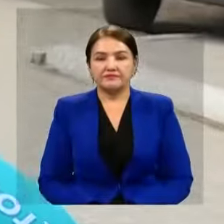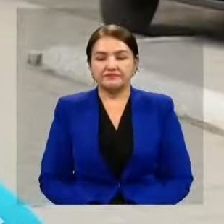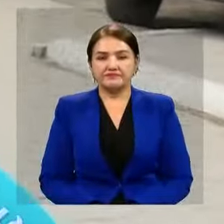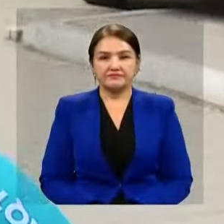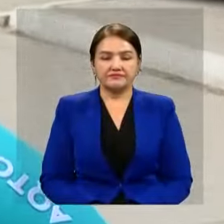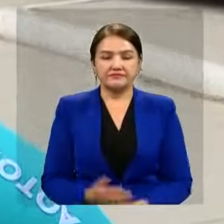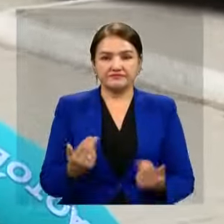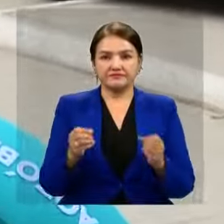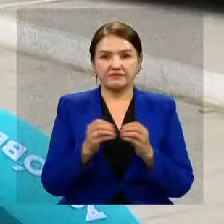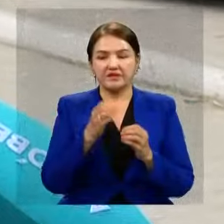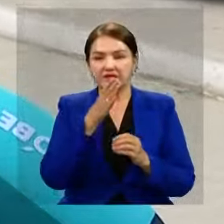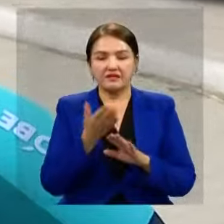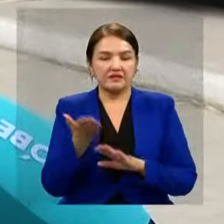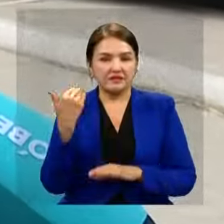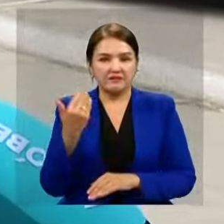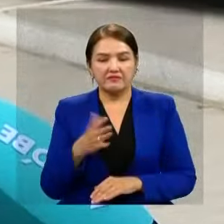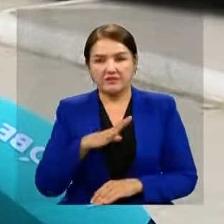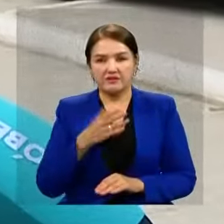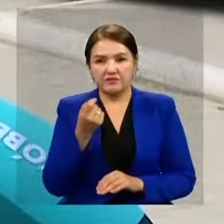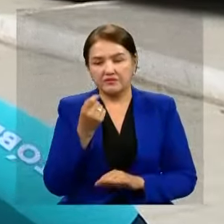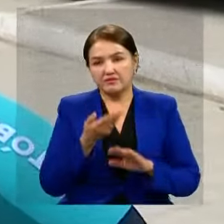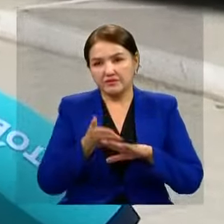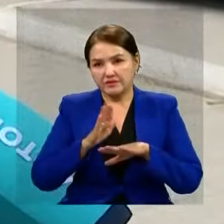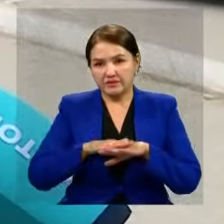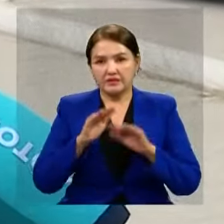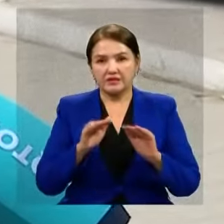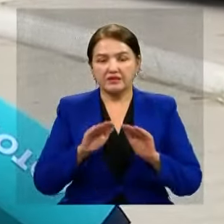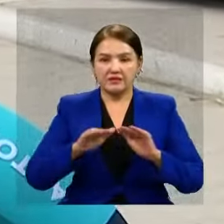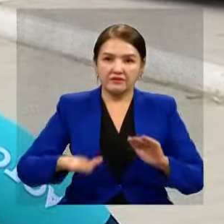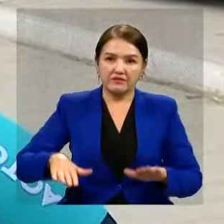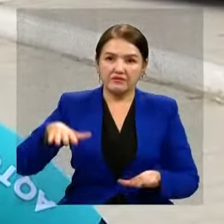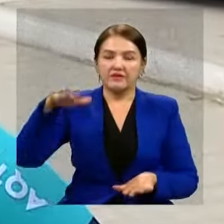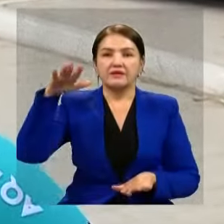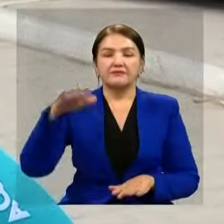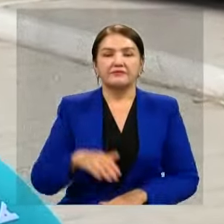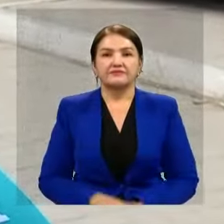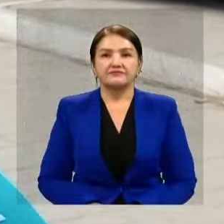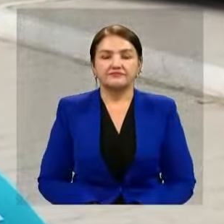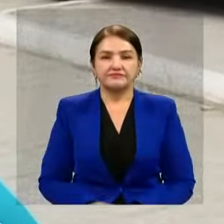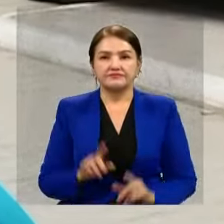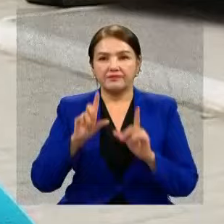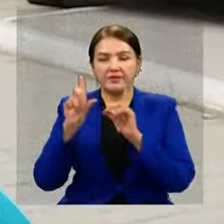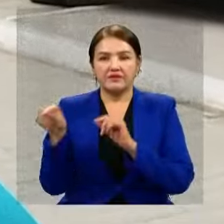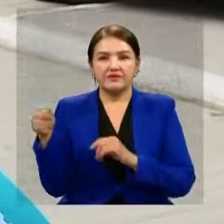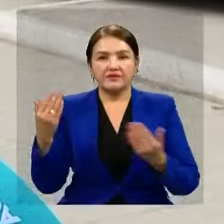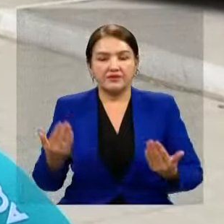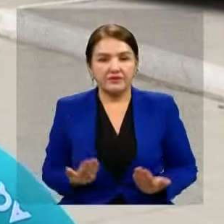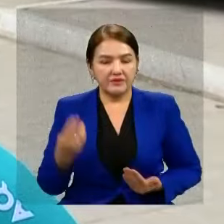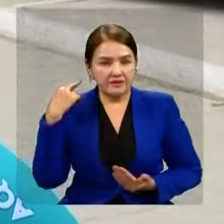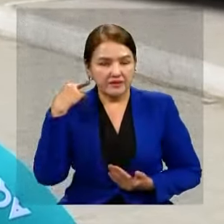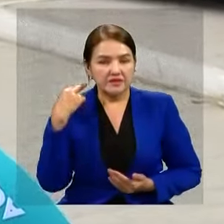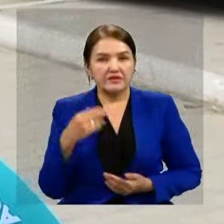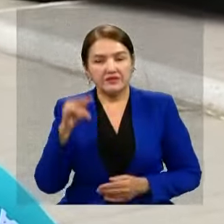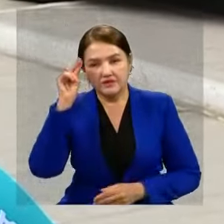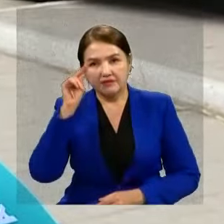назад было чуть-чуть потруднее, да, сейчас уже дети выросли, подросли, поехали все за границу учиться, обе